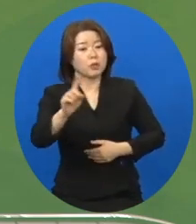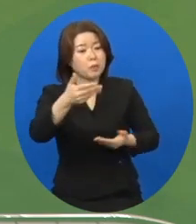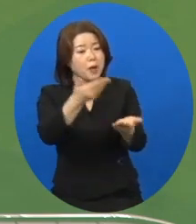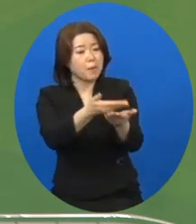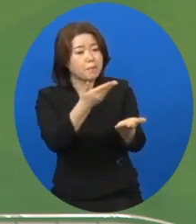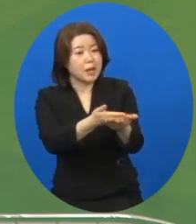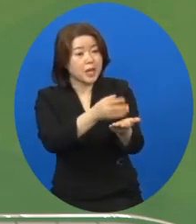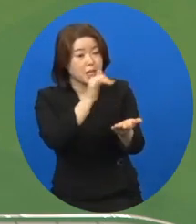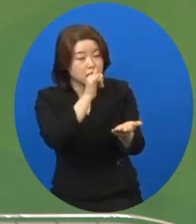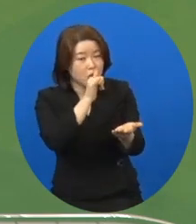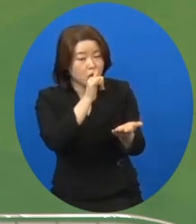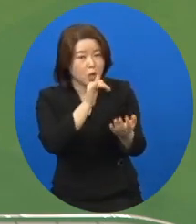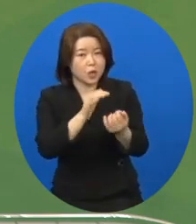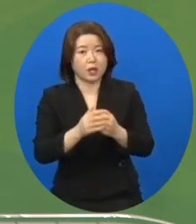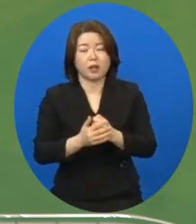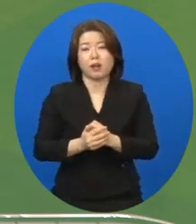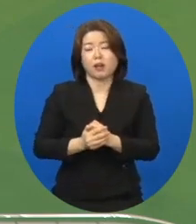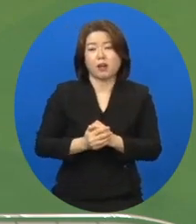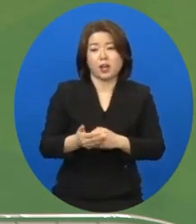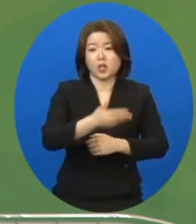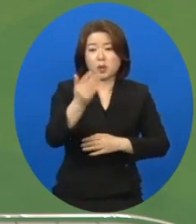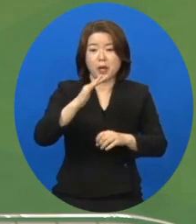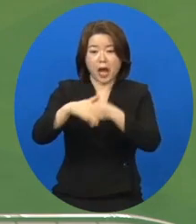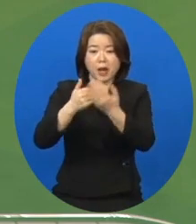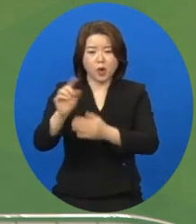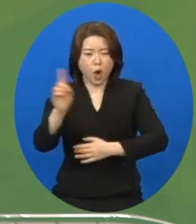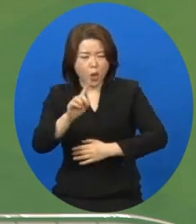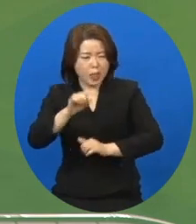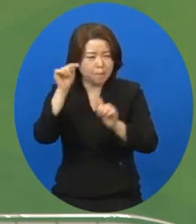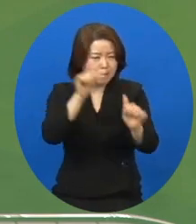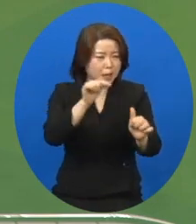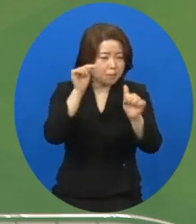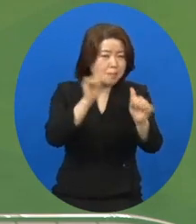요구하시든지, 하나님께서 여러분에게 어떤 명령을 내리시든지